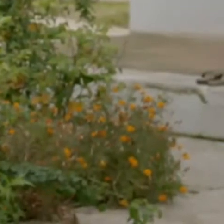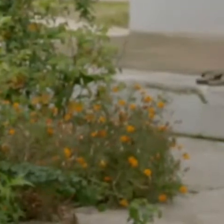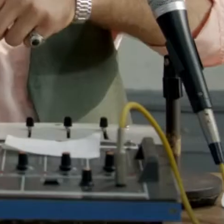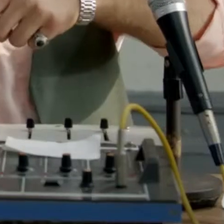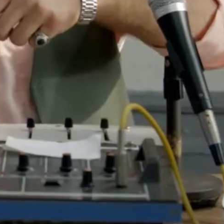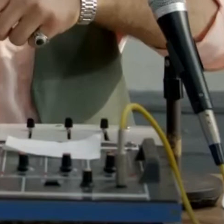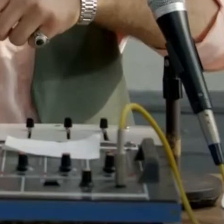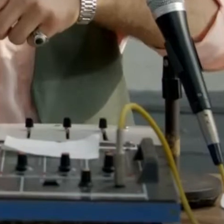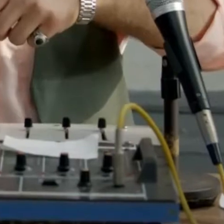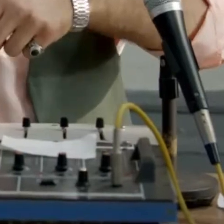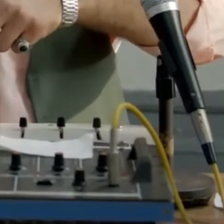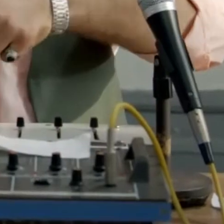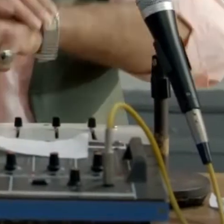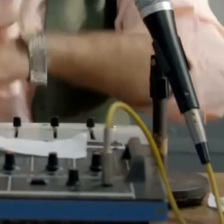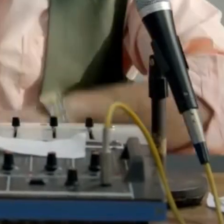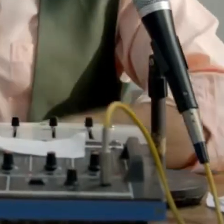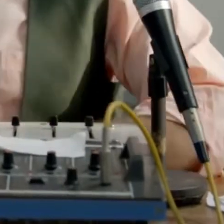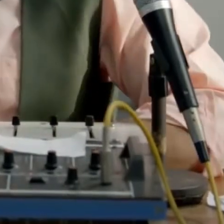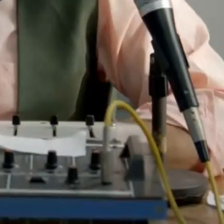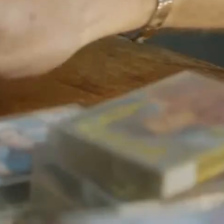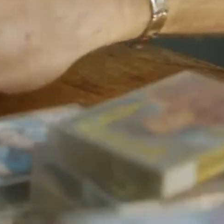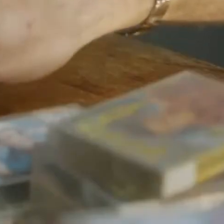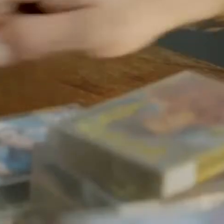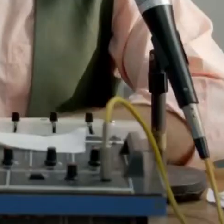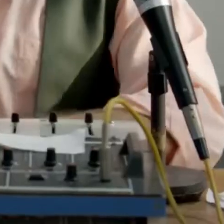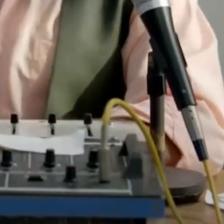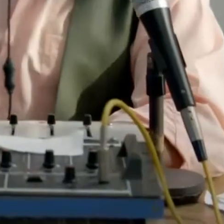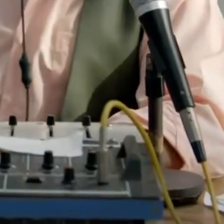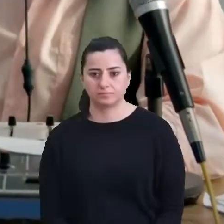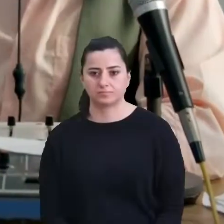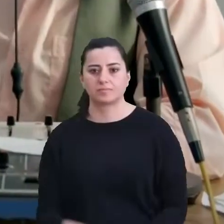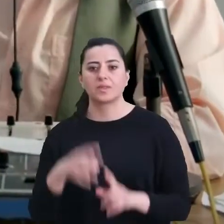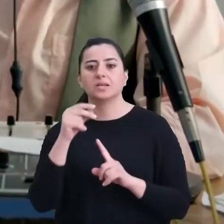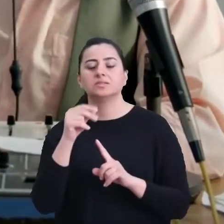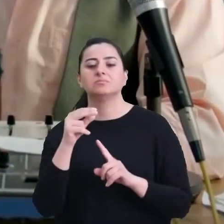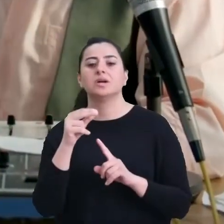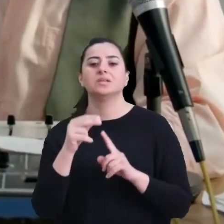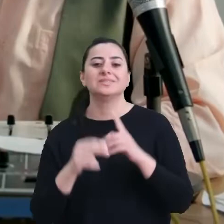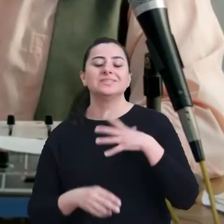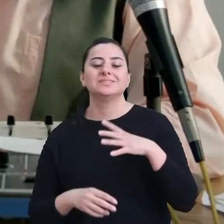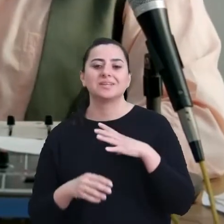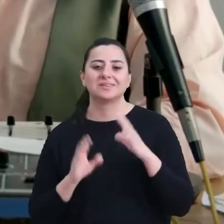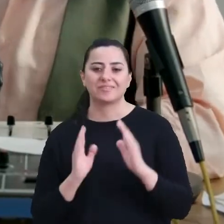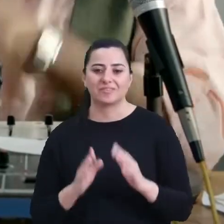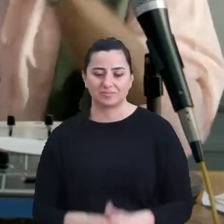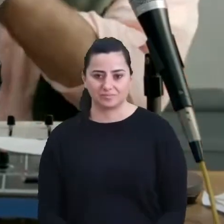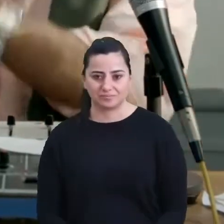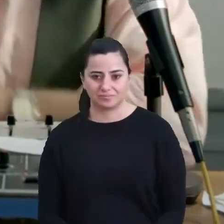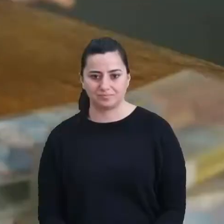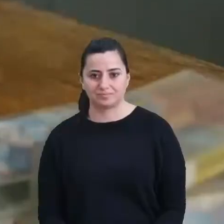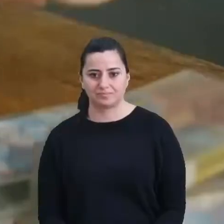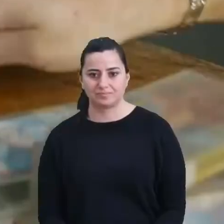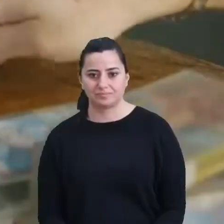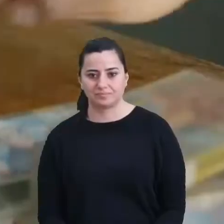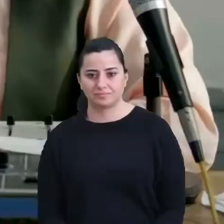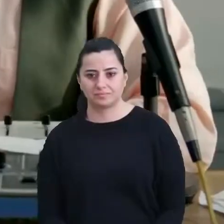duruyor. Yılmaz saatine bakıp teybin düğmesine bastı. İsmail'le istek attı. Devam ediyor.